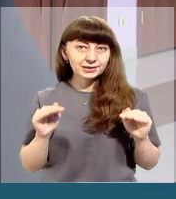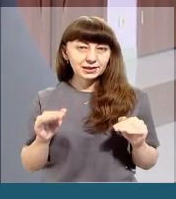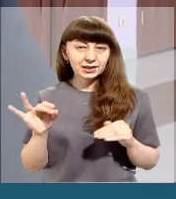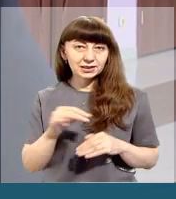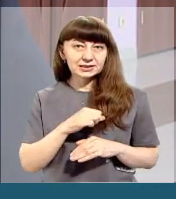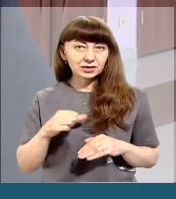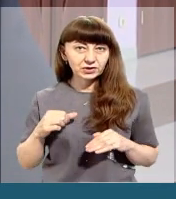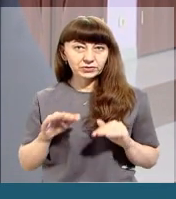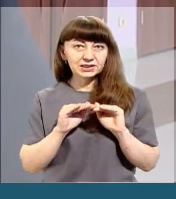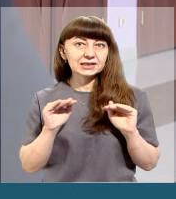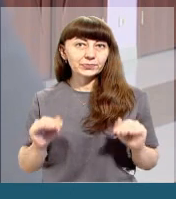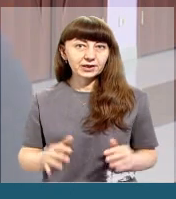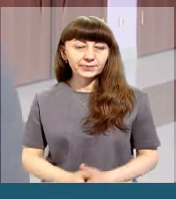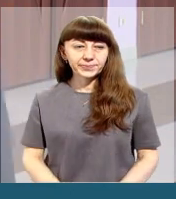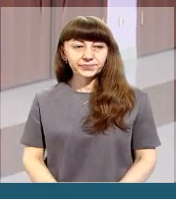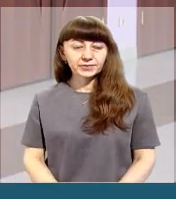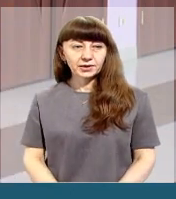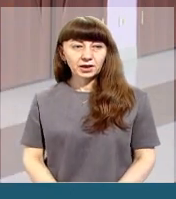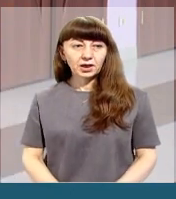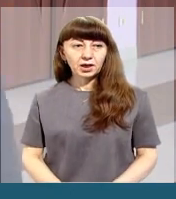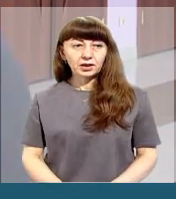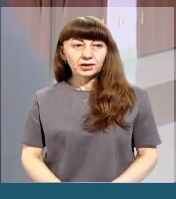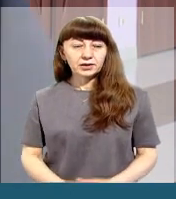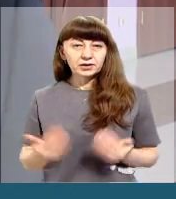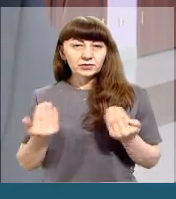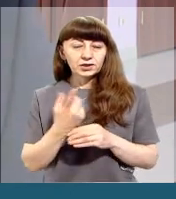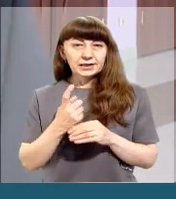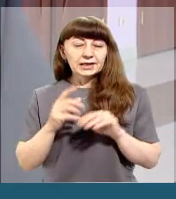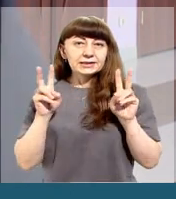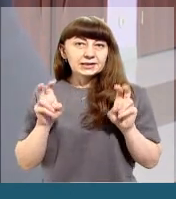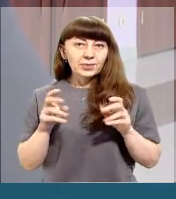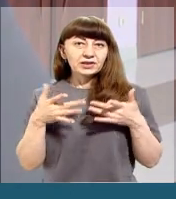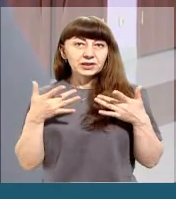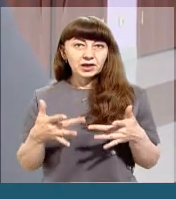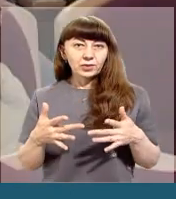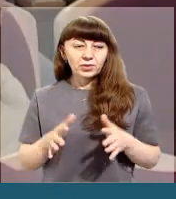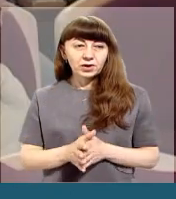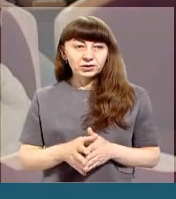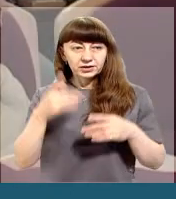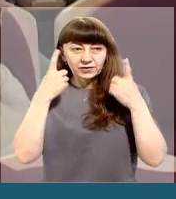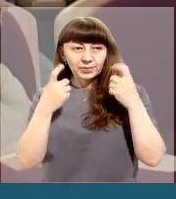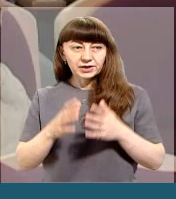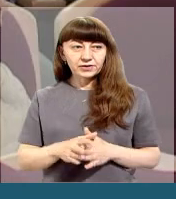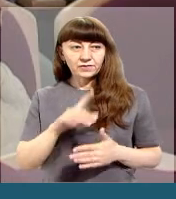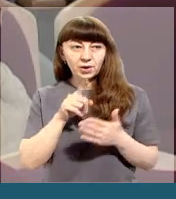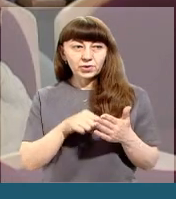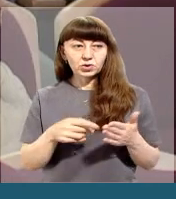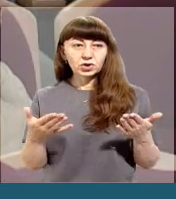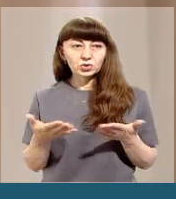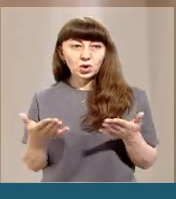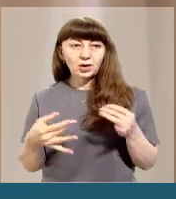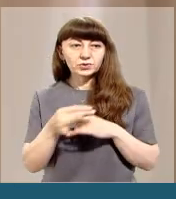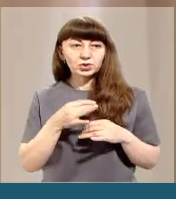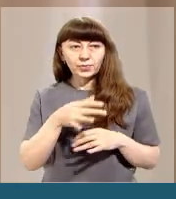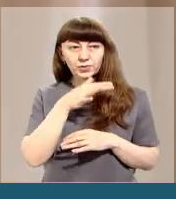так и непосредственно несовершеннолетними. Сегодня эта тема требует огласки. Вопросов, что поднимают на встрече,